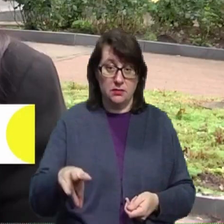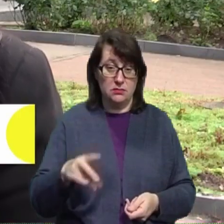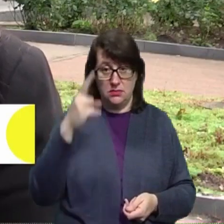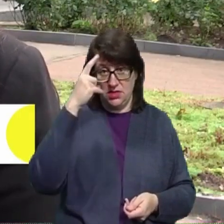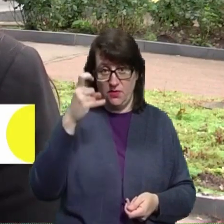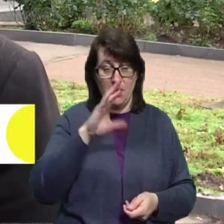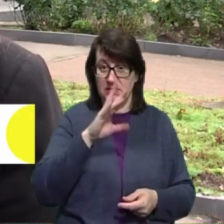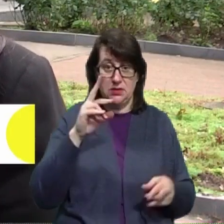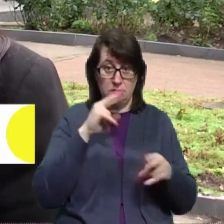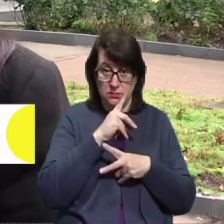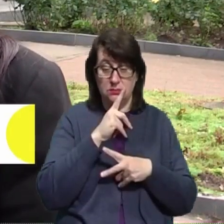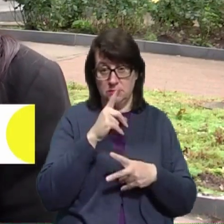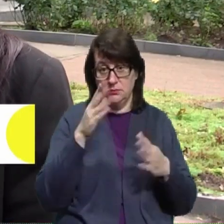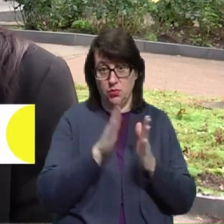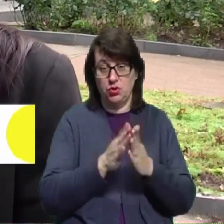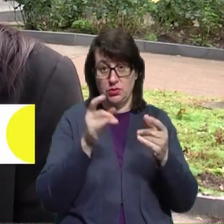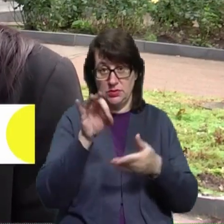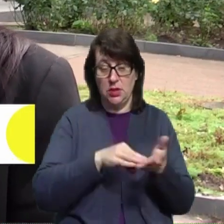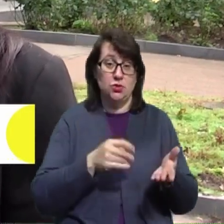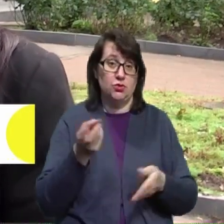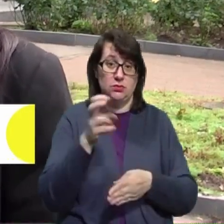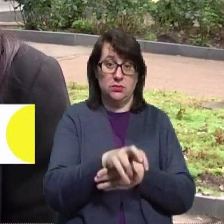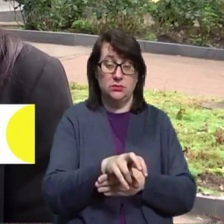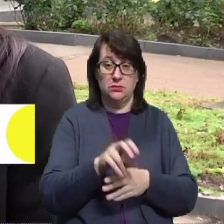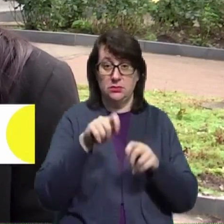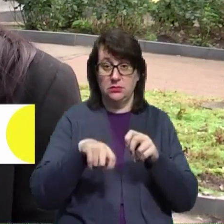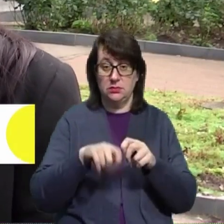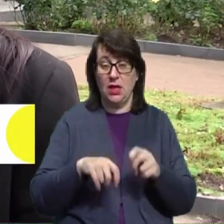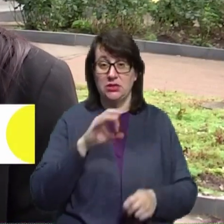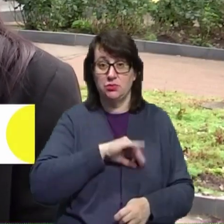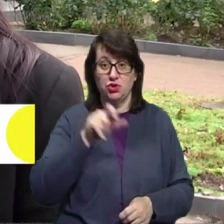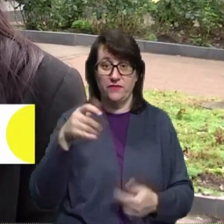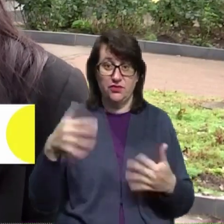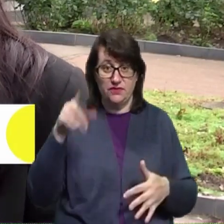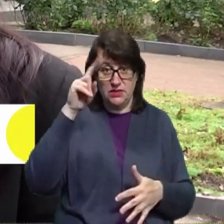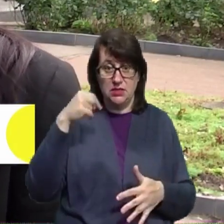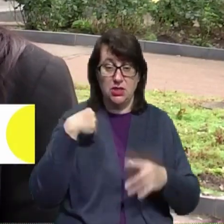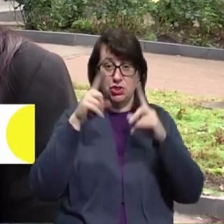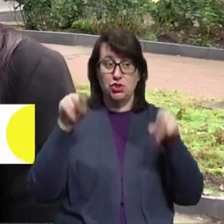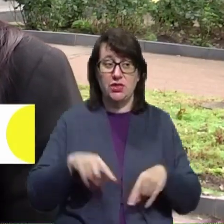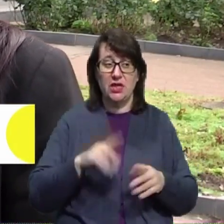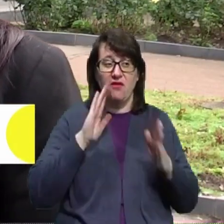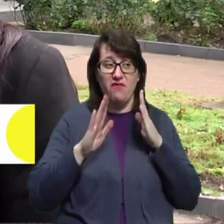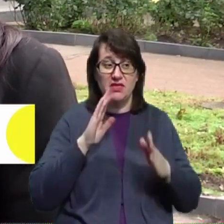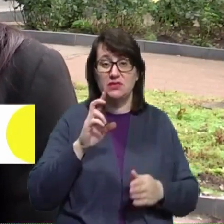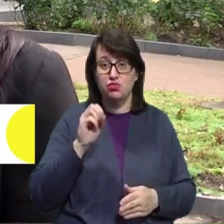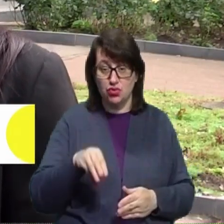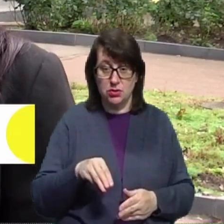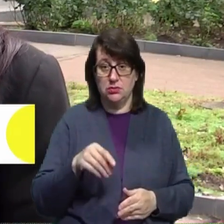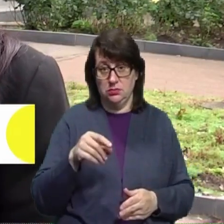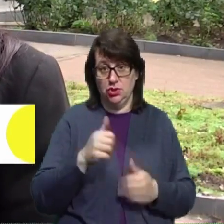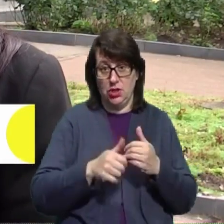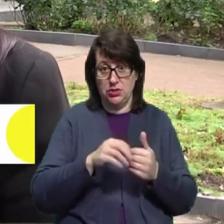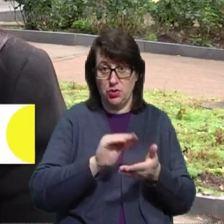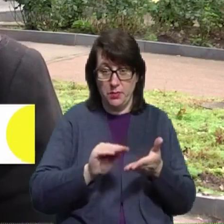відображається, просимо його одразу зреагувати. Споживачі вже знають нашу сторінку у Фейсбуці, пишуть часто, говорять, чи